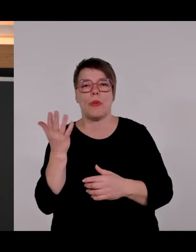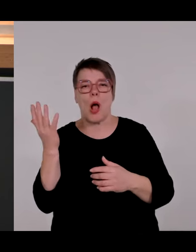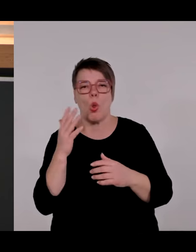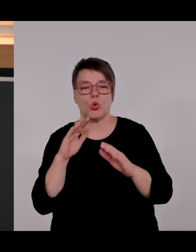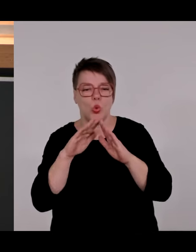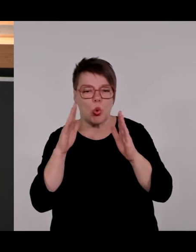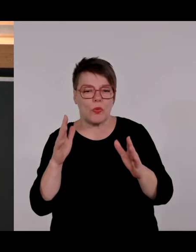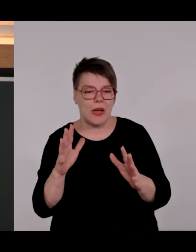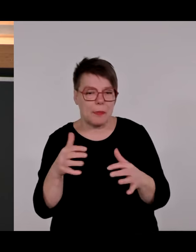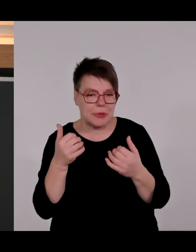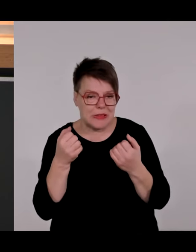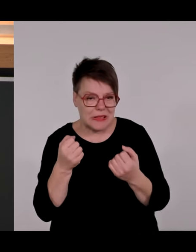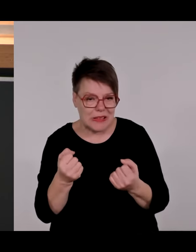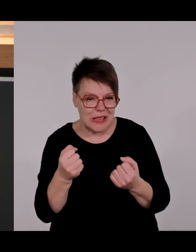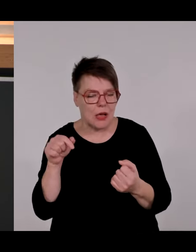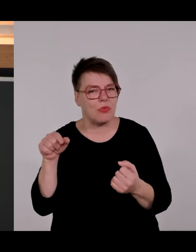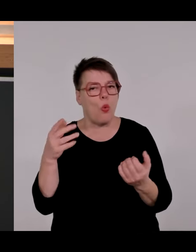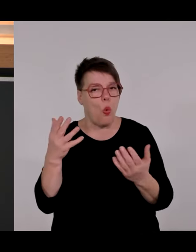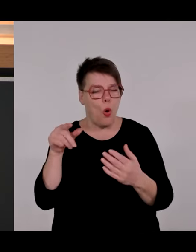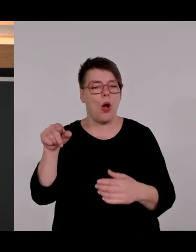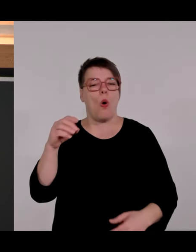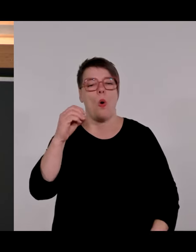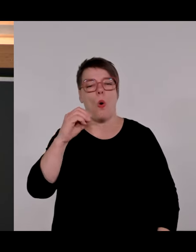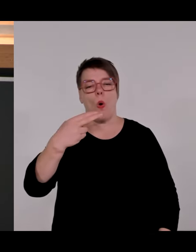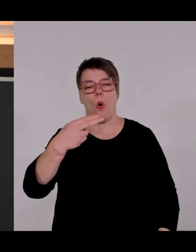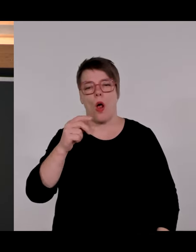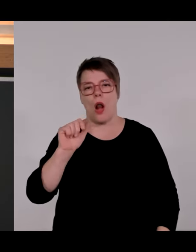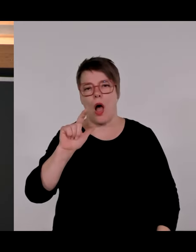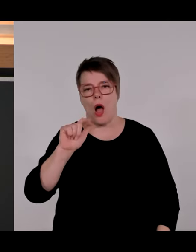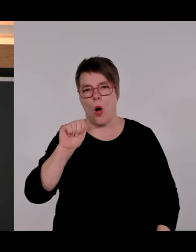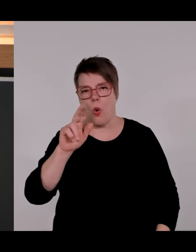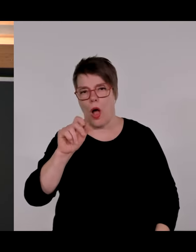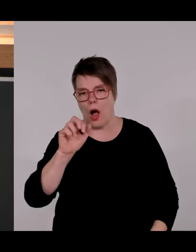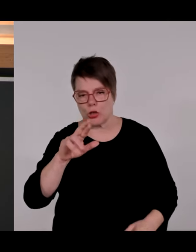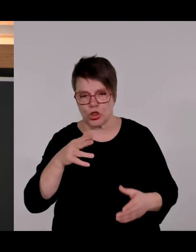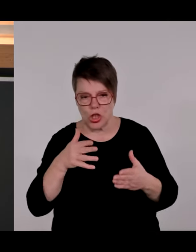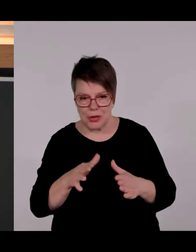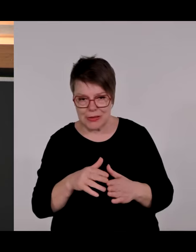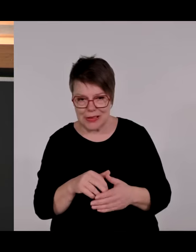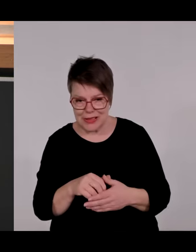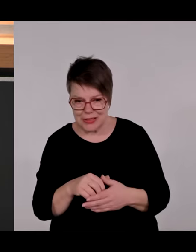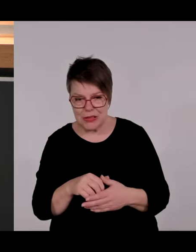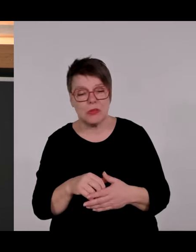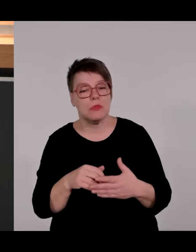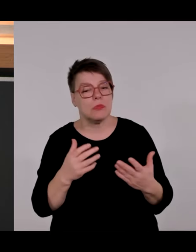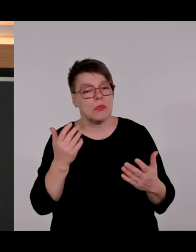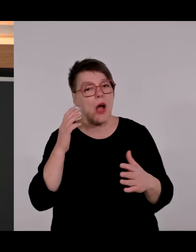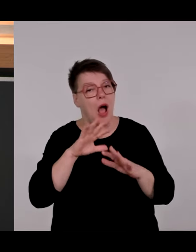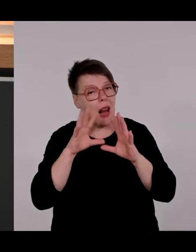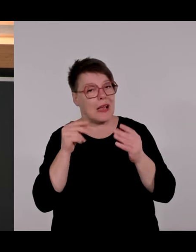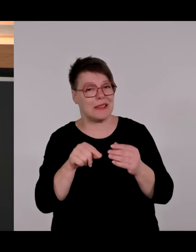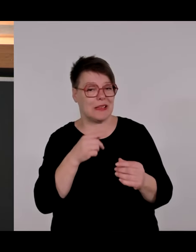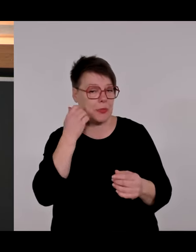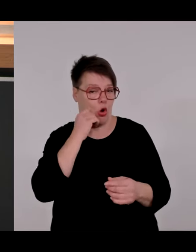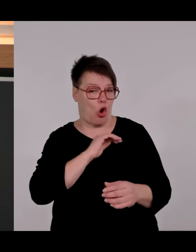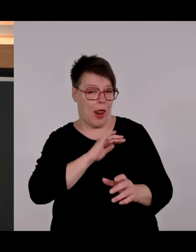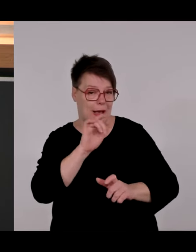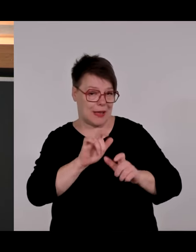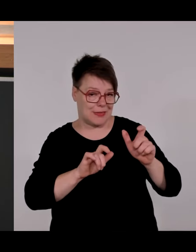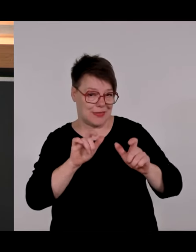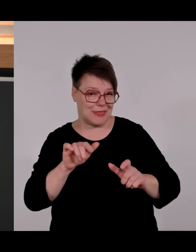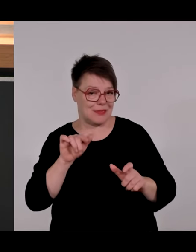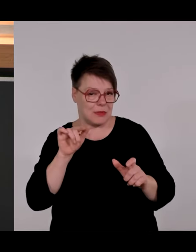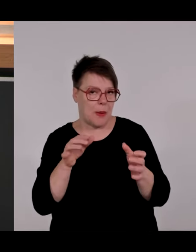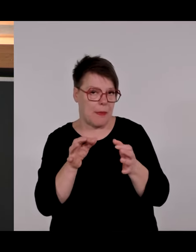unserem Sicherheitsgipfel. Und ja, selbstverständlich sprechen wir auch über den Einsatz von Videotechnik,